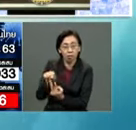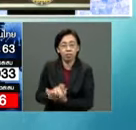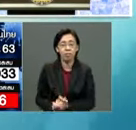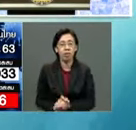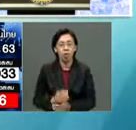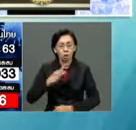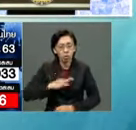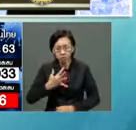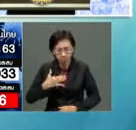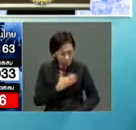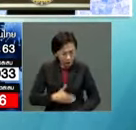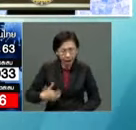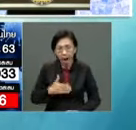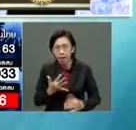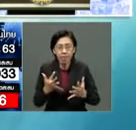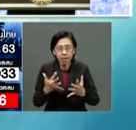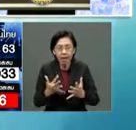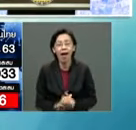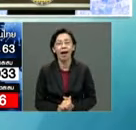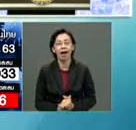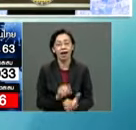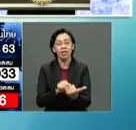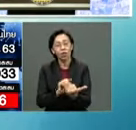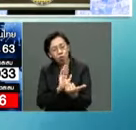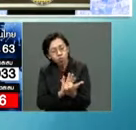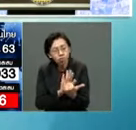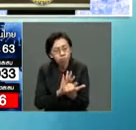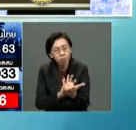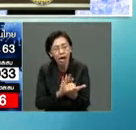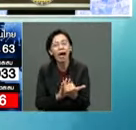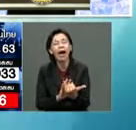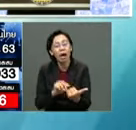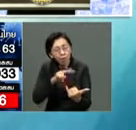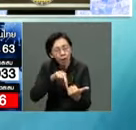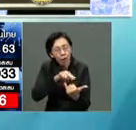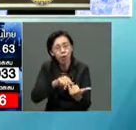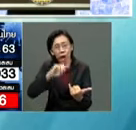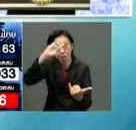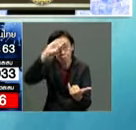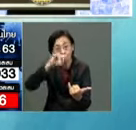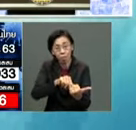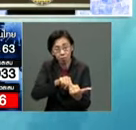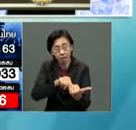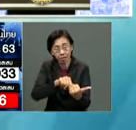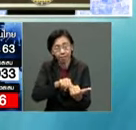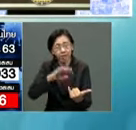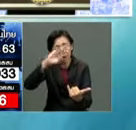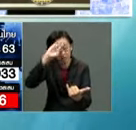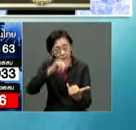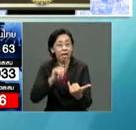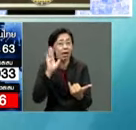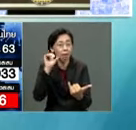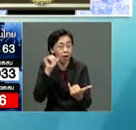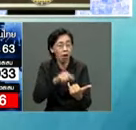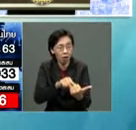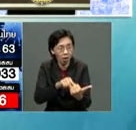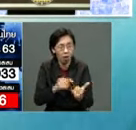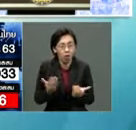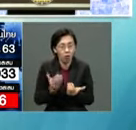นะครับแล้วก็ไปสัมผัสใกล้ชิดก็พูดง่ายๆไปเฝ้าไข้นั่นแหละครับไปเฝ้าไข้คุณพ่อนะครับ